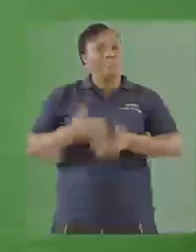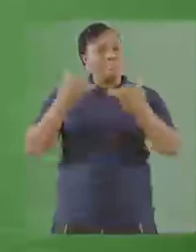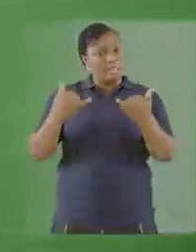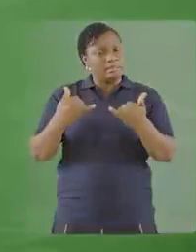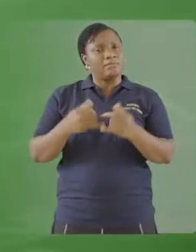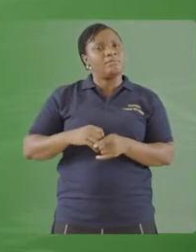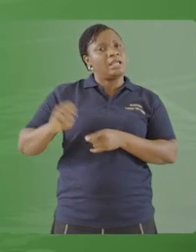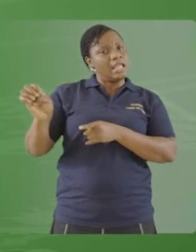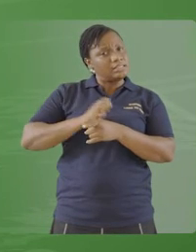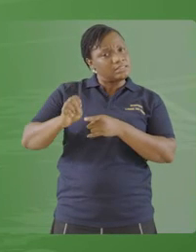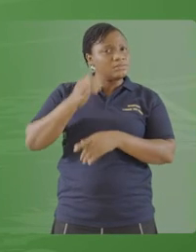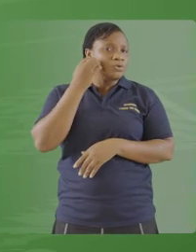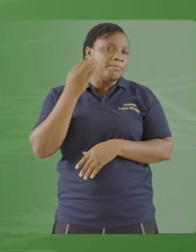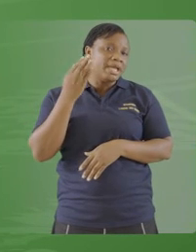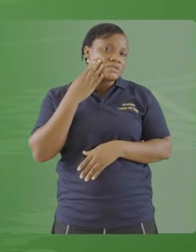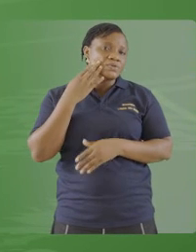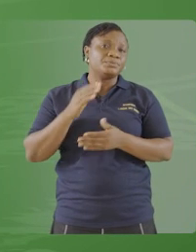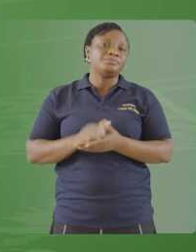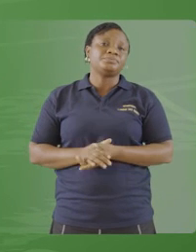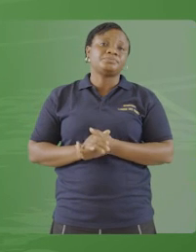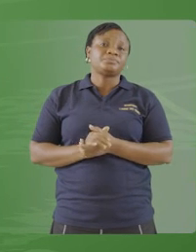vos connaissances.